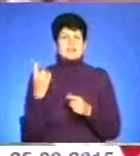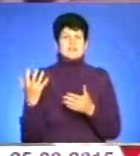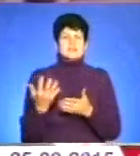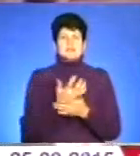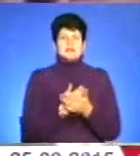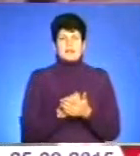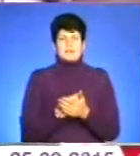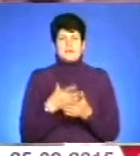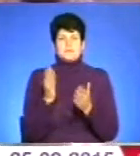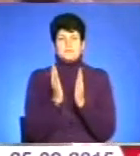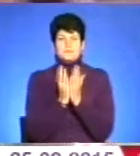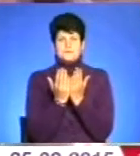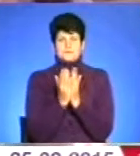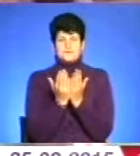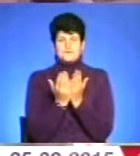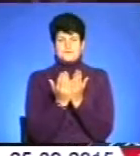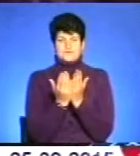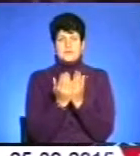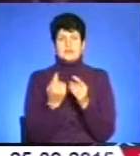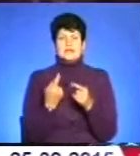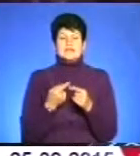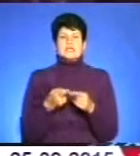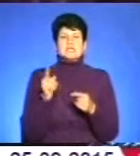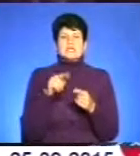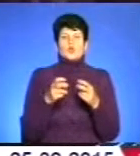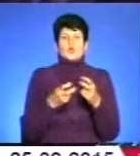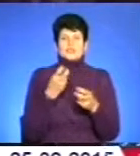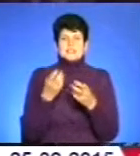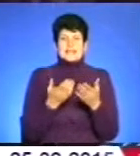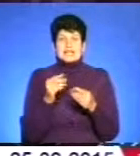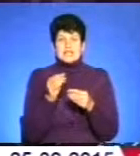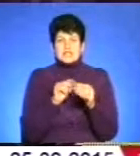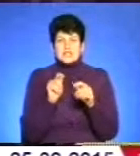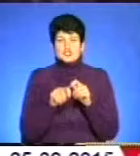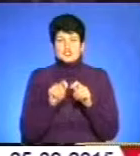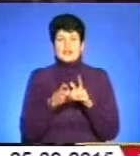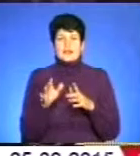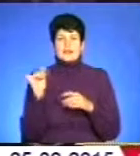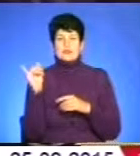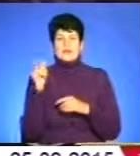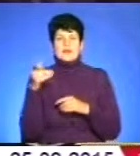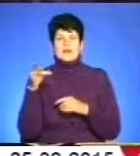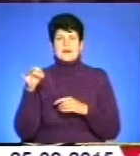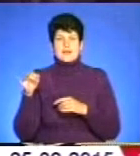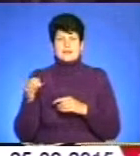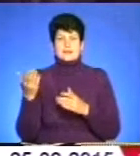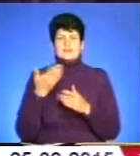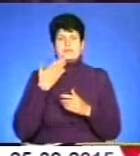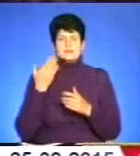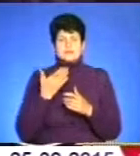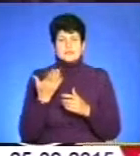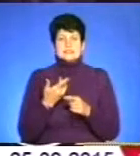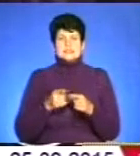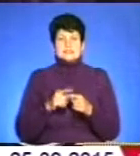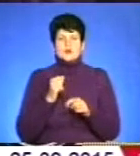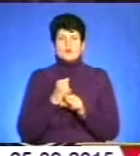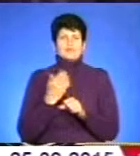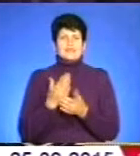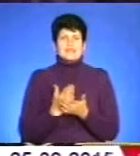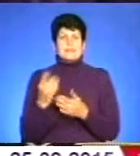Одноіменній монографії. Саме з дослідження, комплексного дослідження Ігоря Герети, дисертаційного дослідження, ця робота є